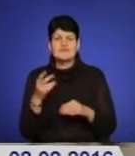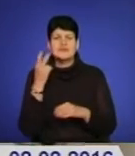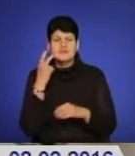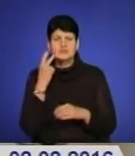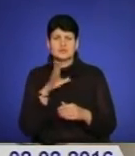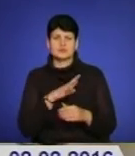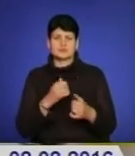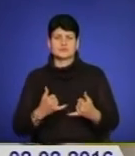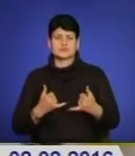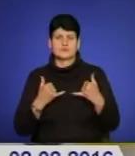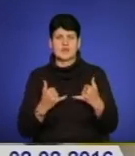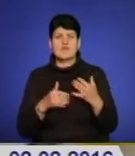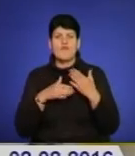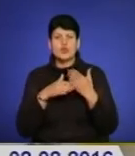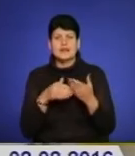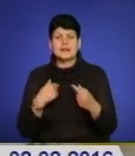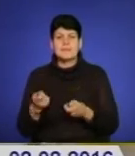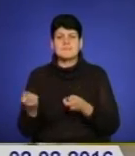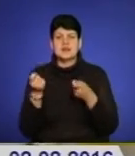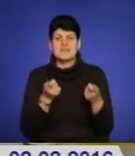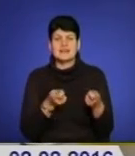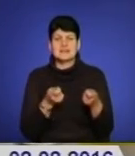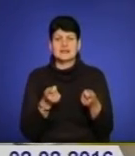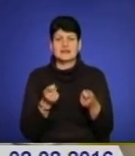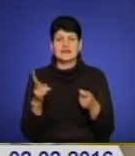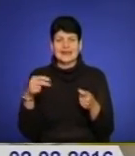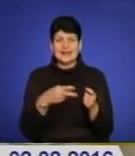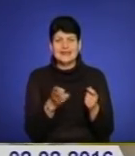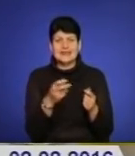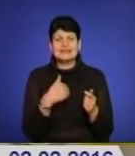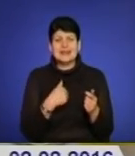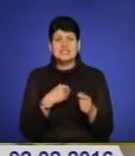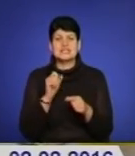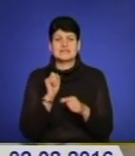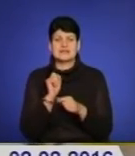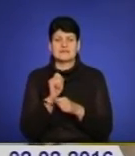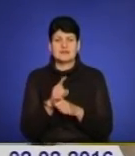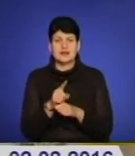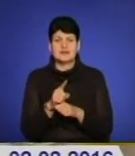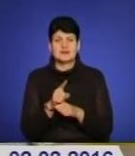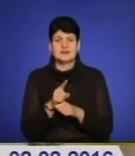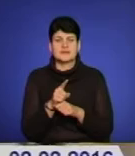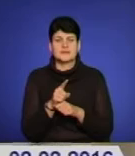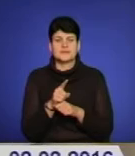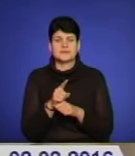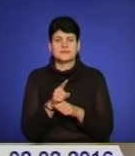пошані, і волонтери нам привезли крій. І наша задача – цей крій